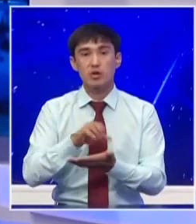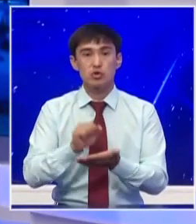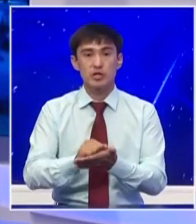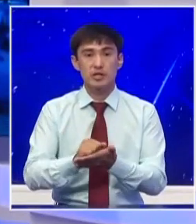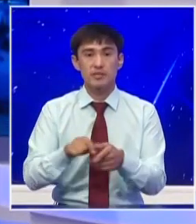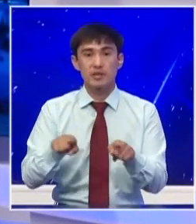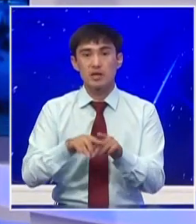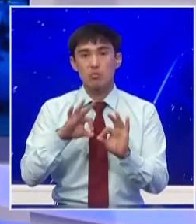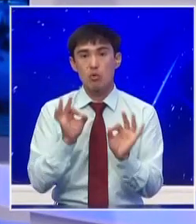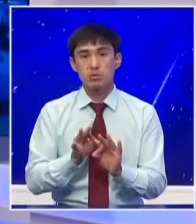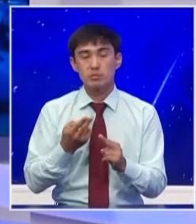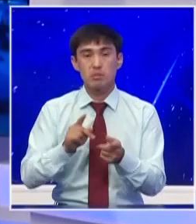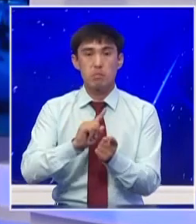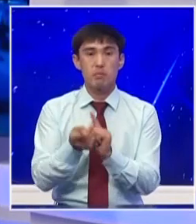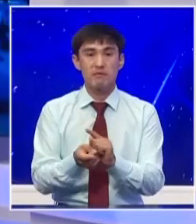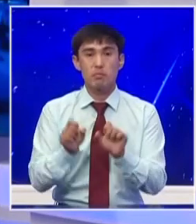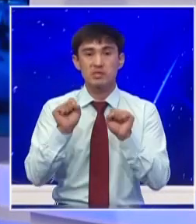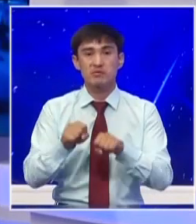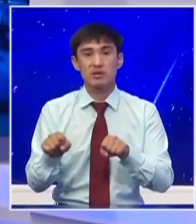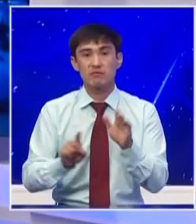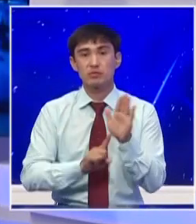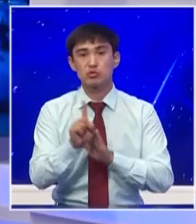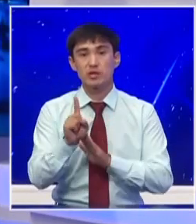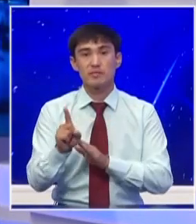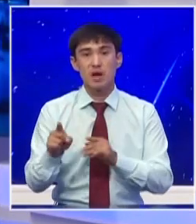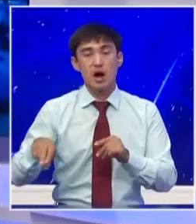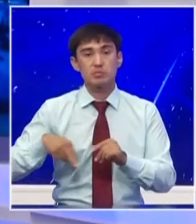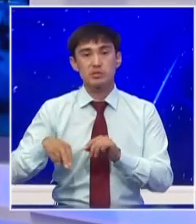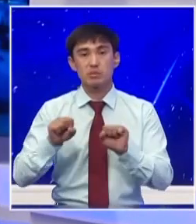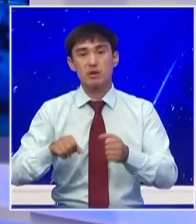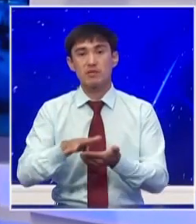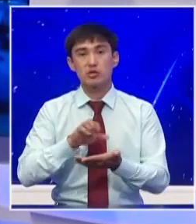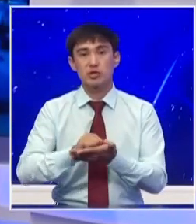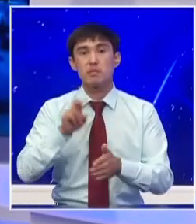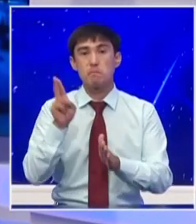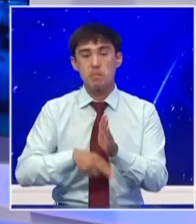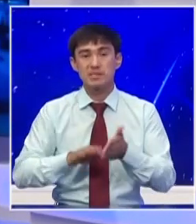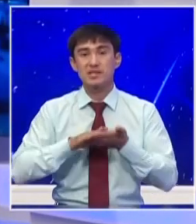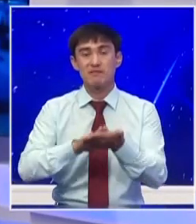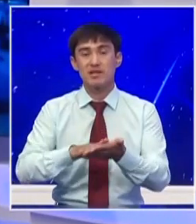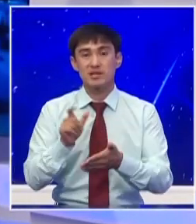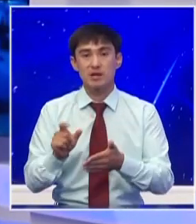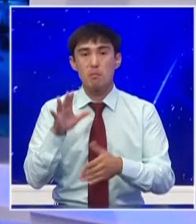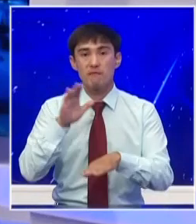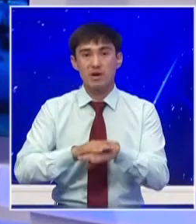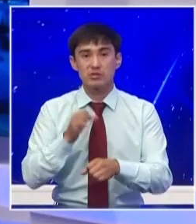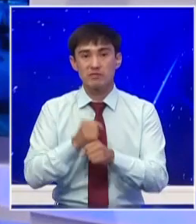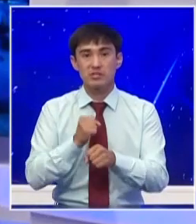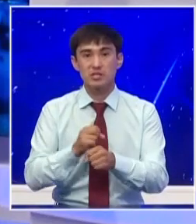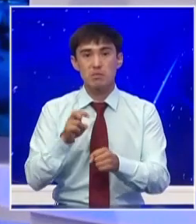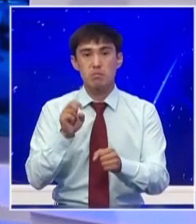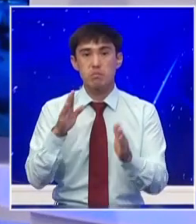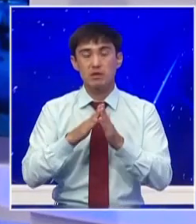данные поправки позволяют возбуждать дела об административных правонарушениях без заявления потерпевших, то есть по факту совершения